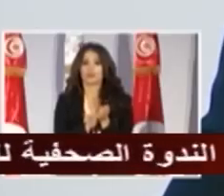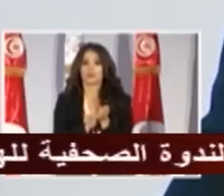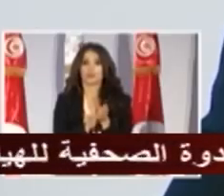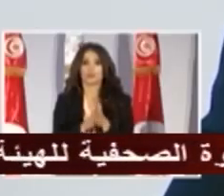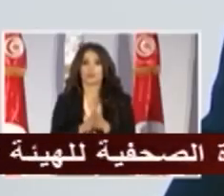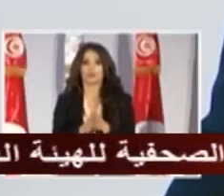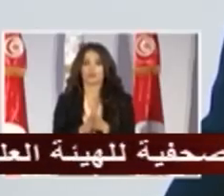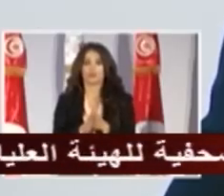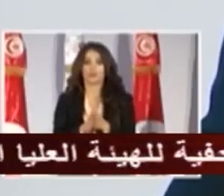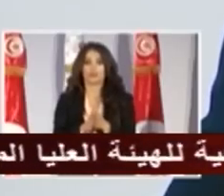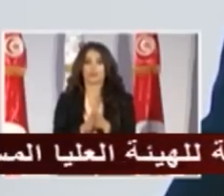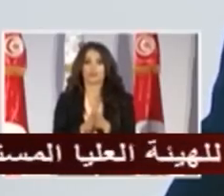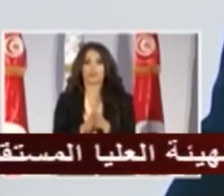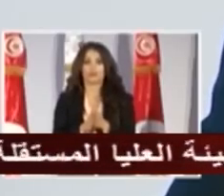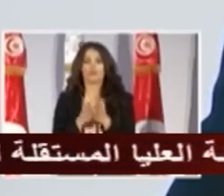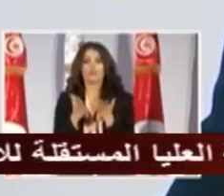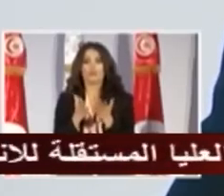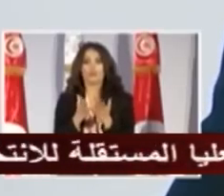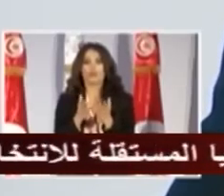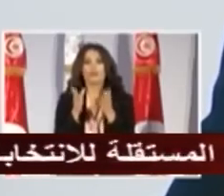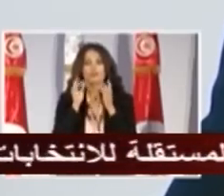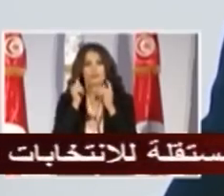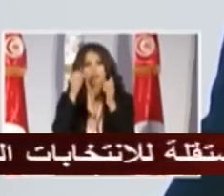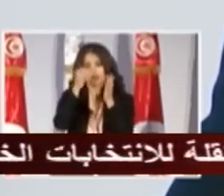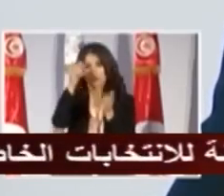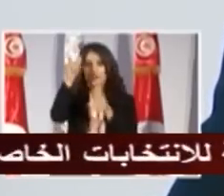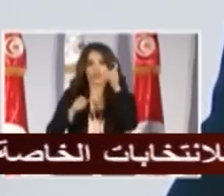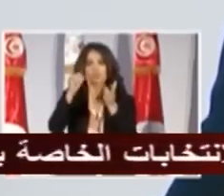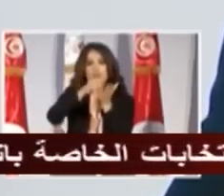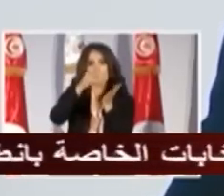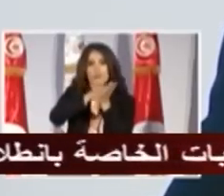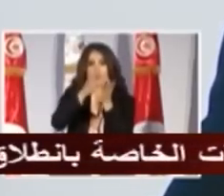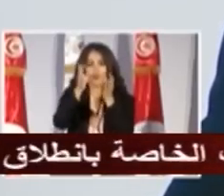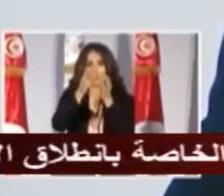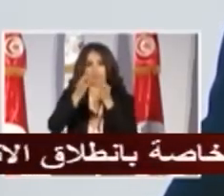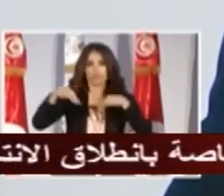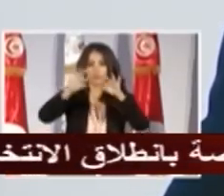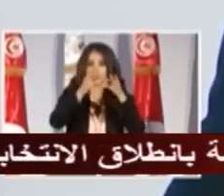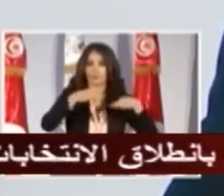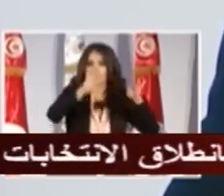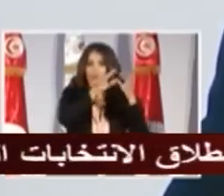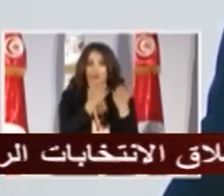حسب الدوائر الخيار يشوفوا انه